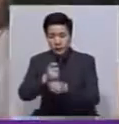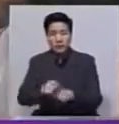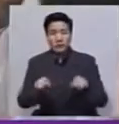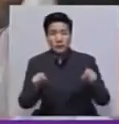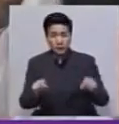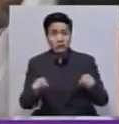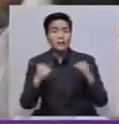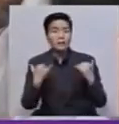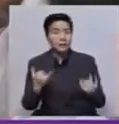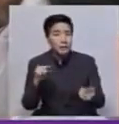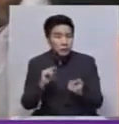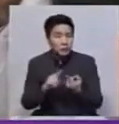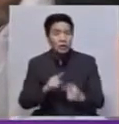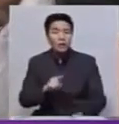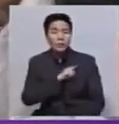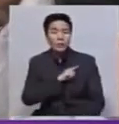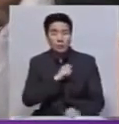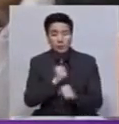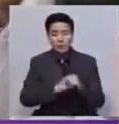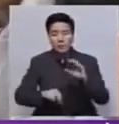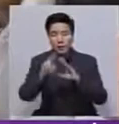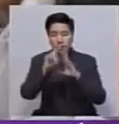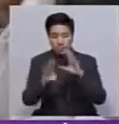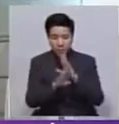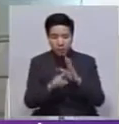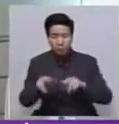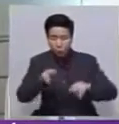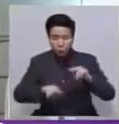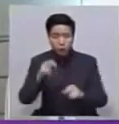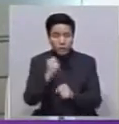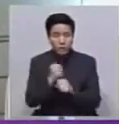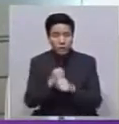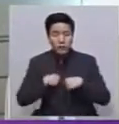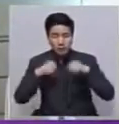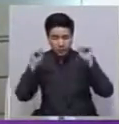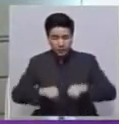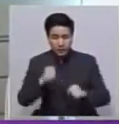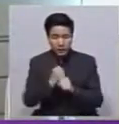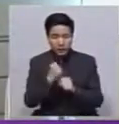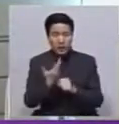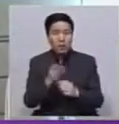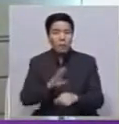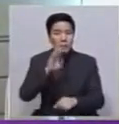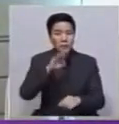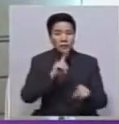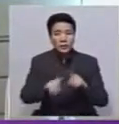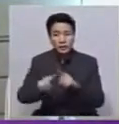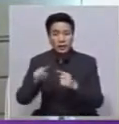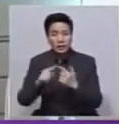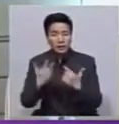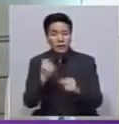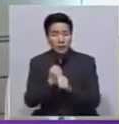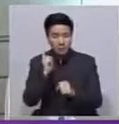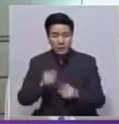การเกษตรหรือธกส.ทำหน้าที่วางระบบและดูแลการทำงานและอนุมัติการเป็นนิติบุคคลแก่องค์กรออมทรัพย์